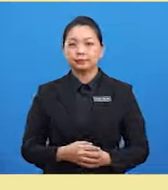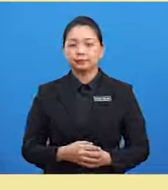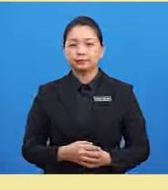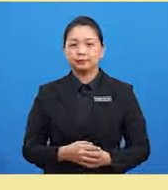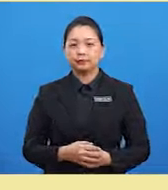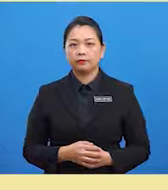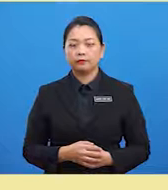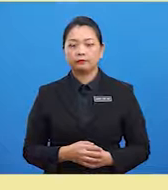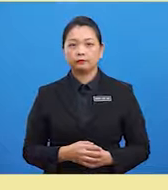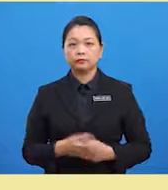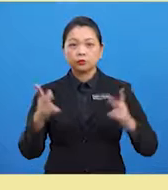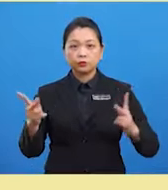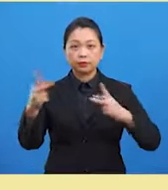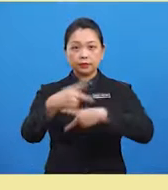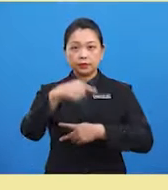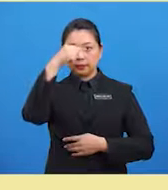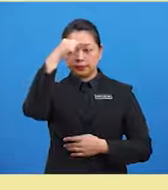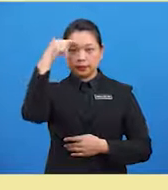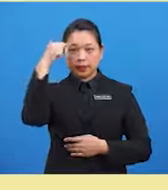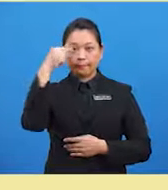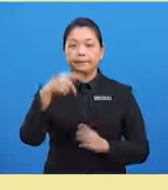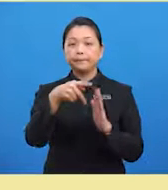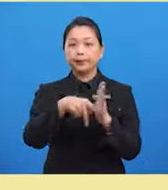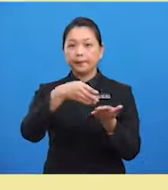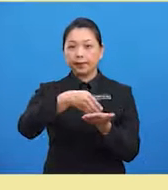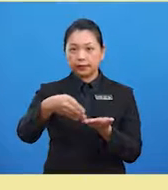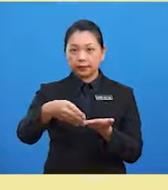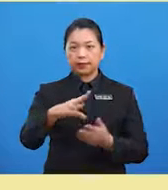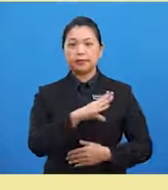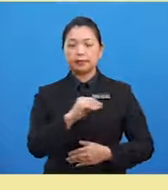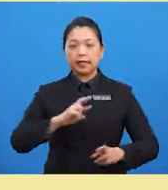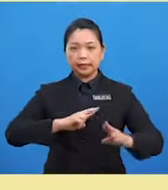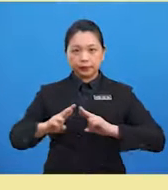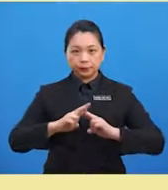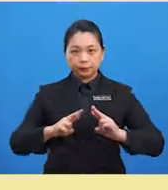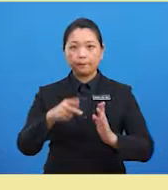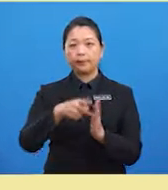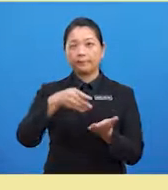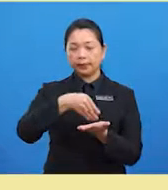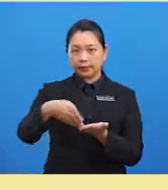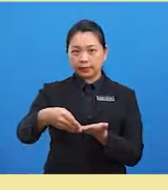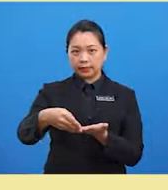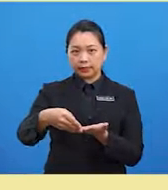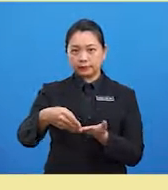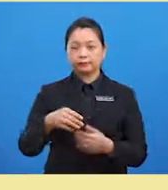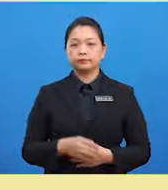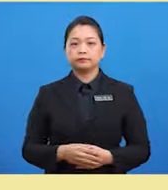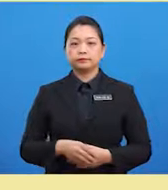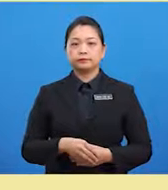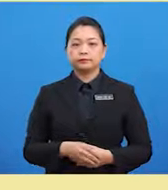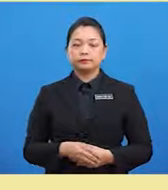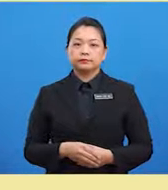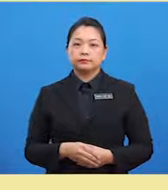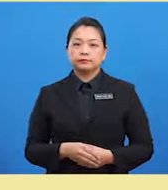persekitaran, kotak hitam pembeli dan respon pembeli